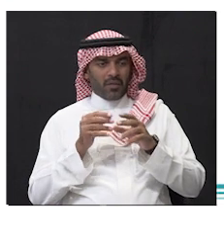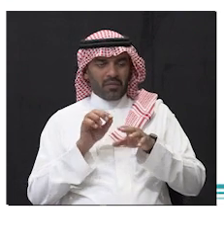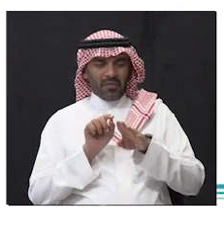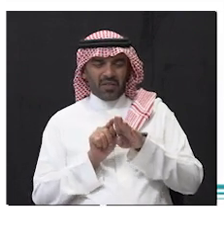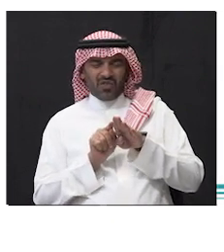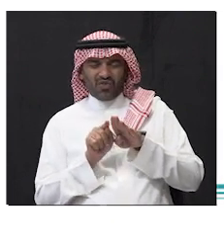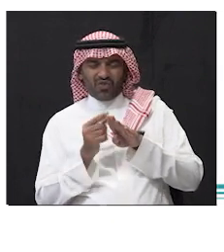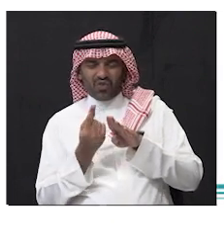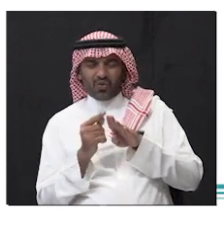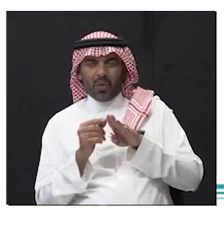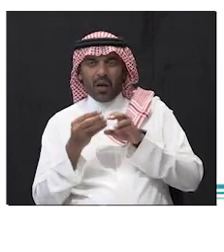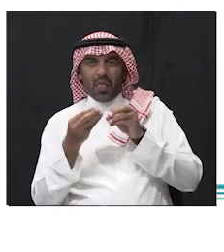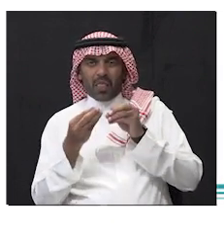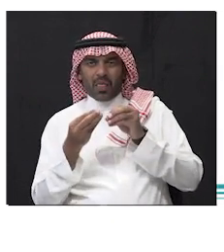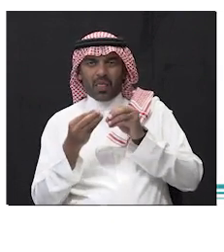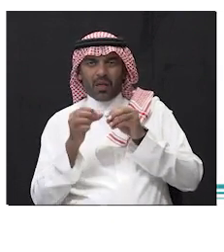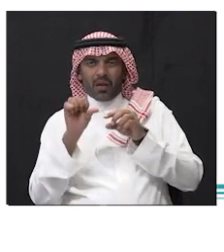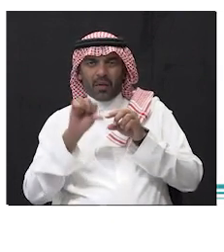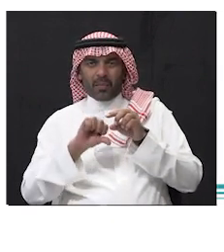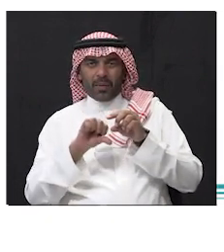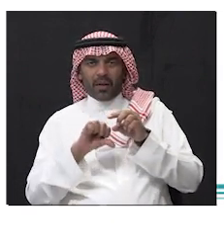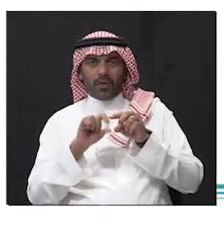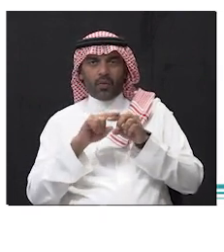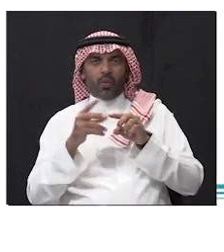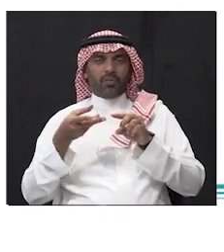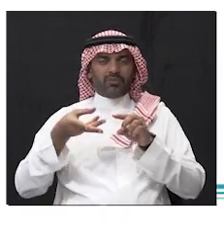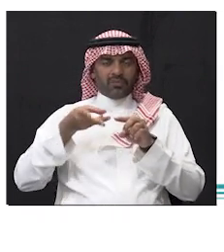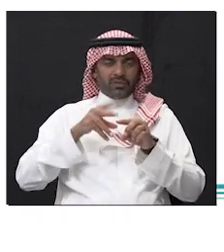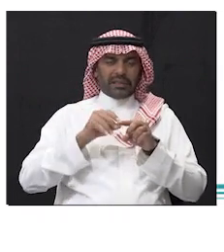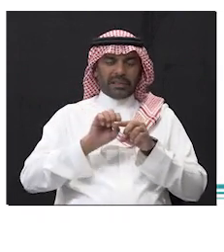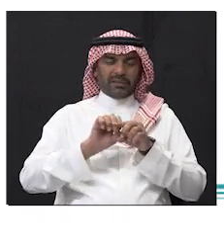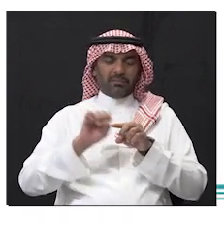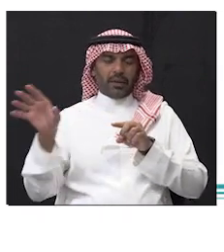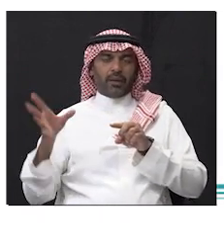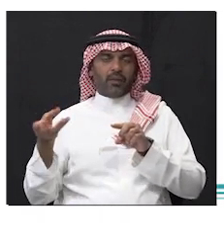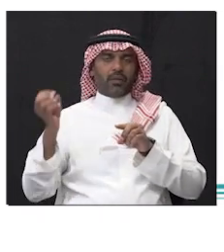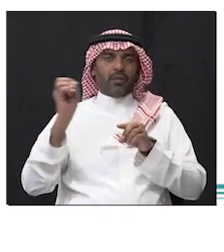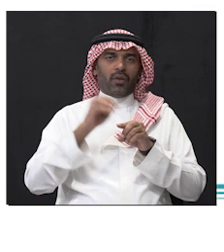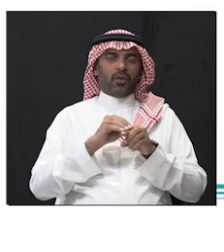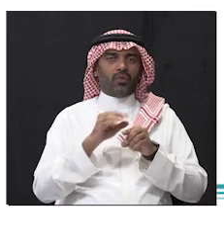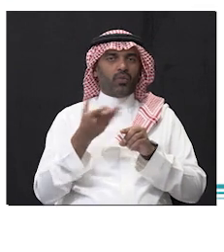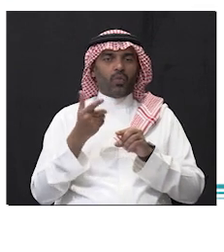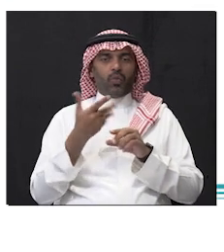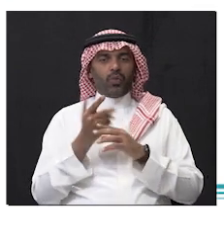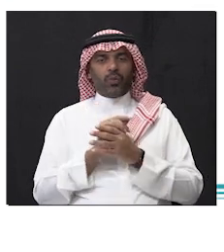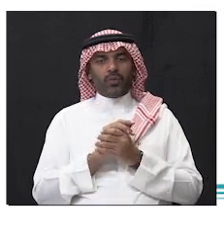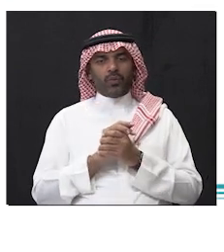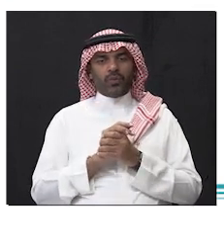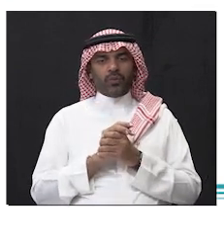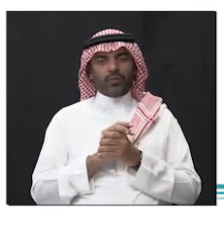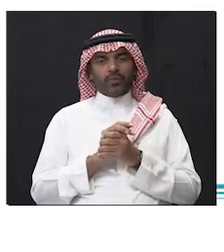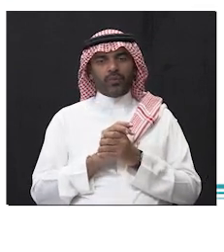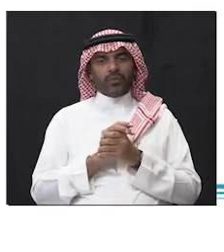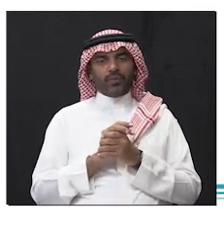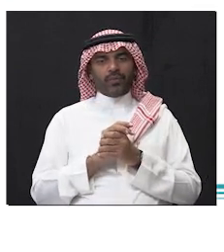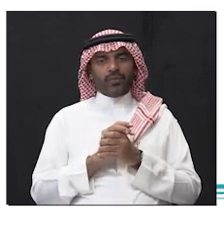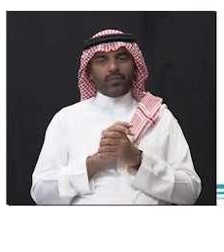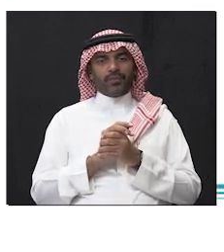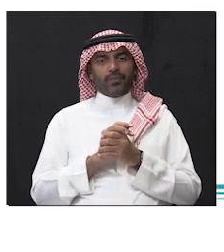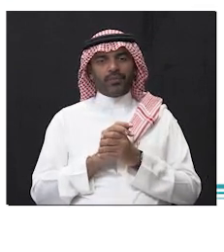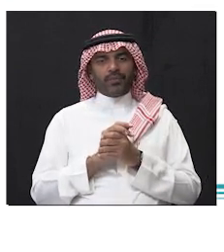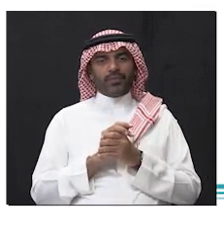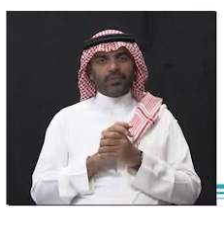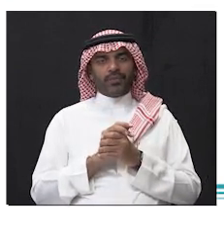التالفة: ألف نجم البحر، باء خيار البحر، جيم قنفذ البحر، دال